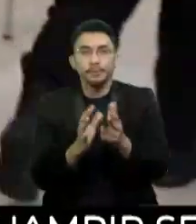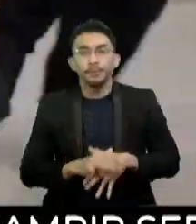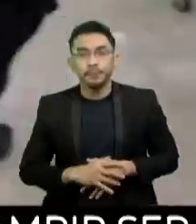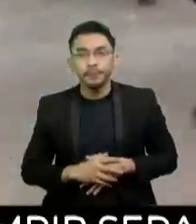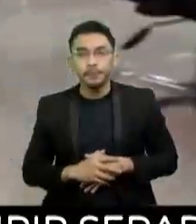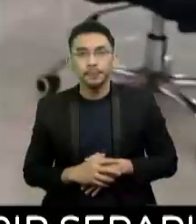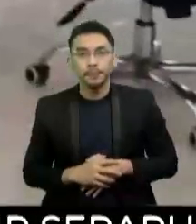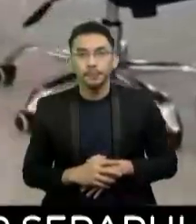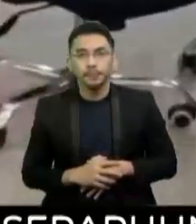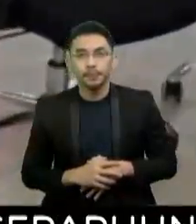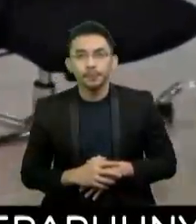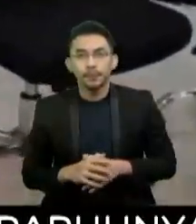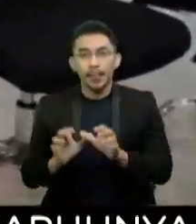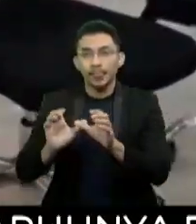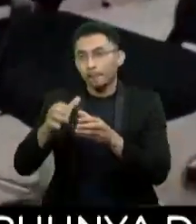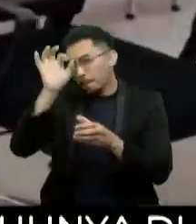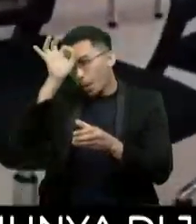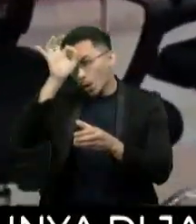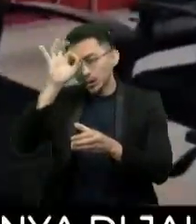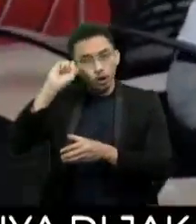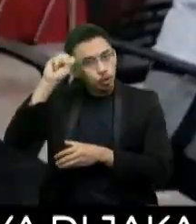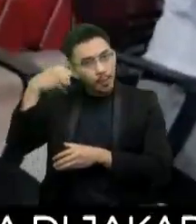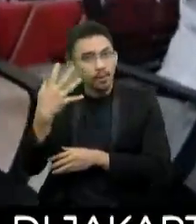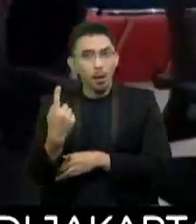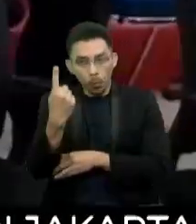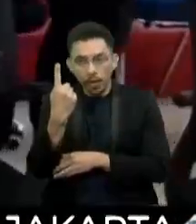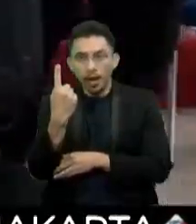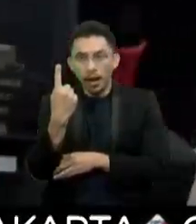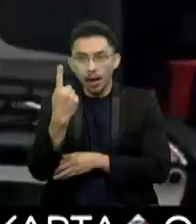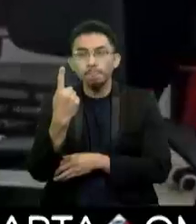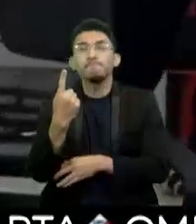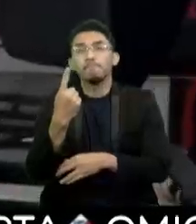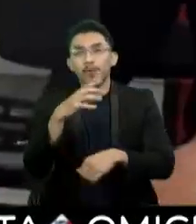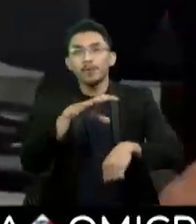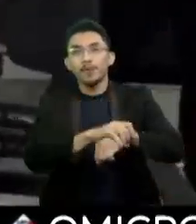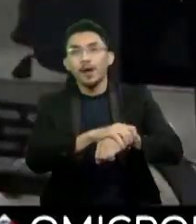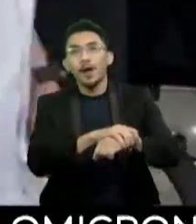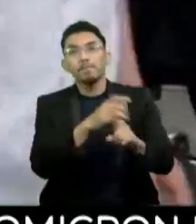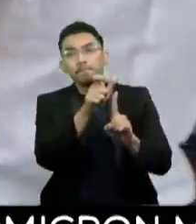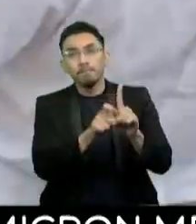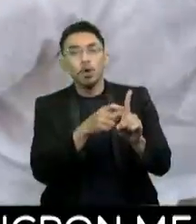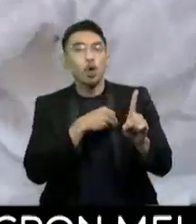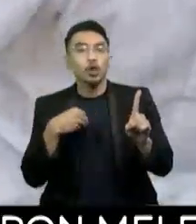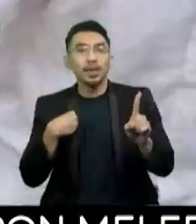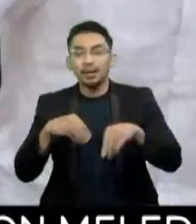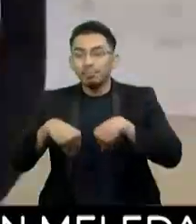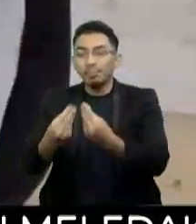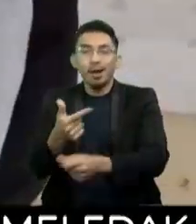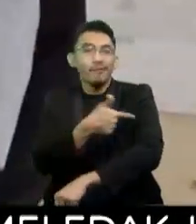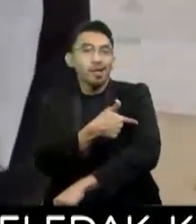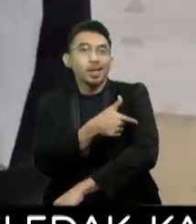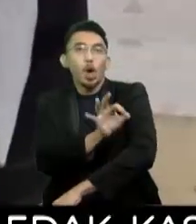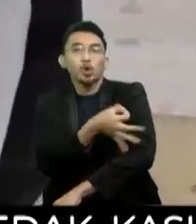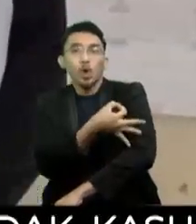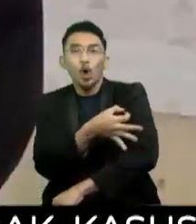Tim gabungan Polda Sumatera Utara menetapkan Dr. Gita sebagai tersangka kasus vaksin kosong pada dua siswi sekolah dasar Wahidin di Labuan